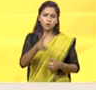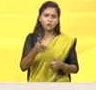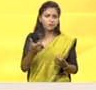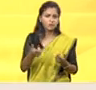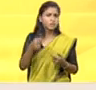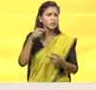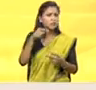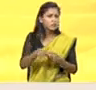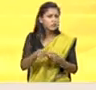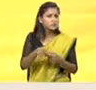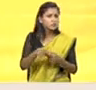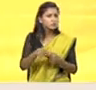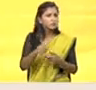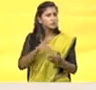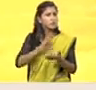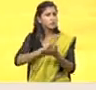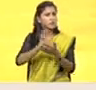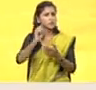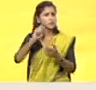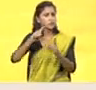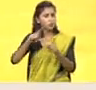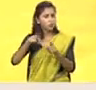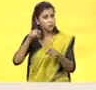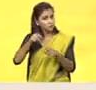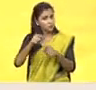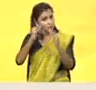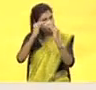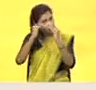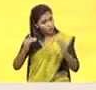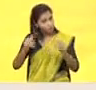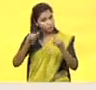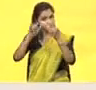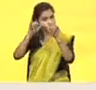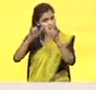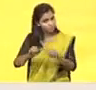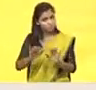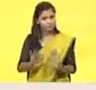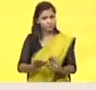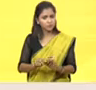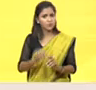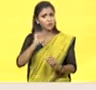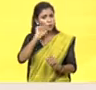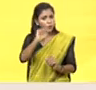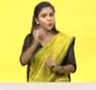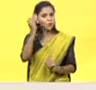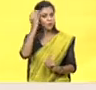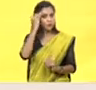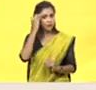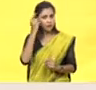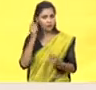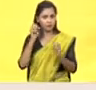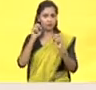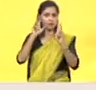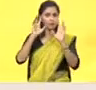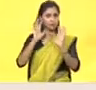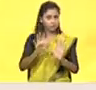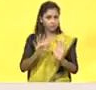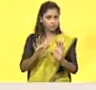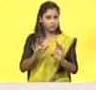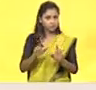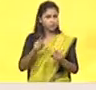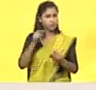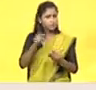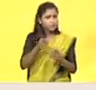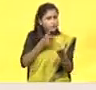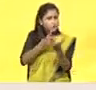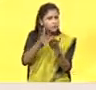इस गांव में ही अपना बसेरा बना लिया है। आपको जानकर आश्चर्य होगा,